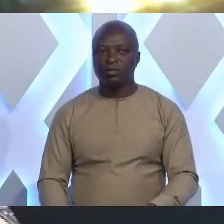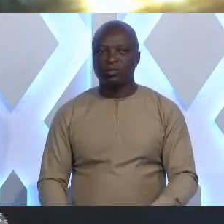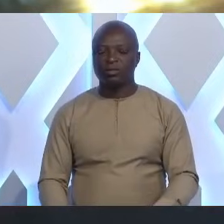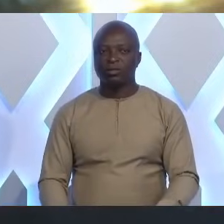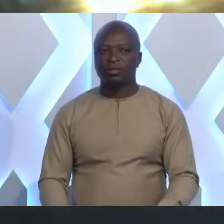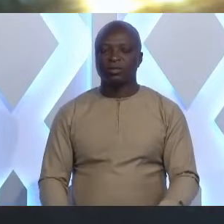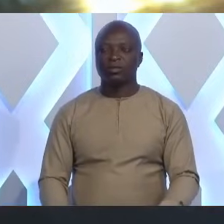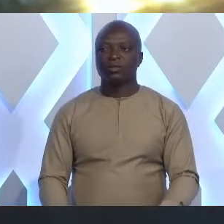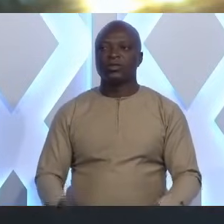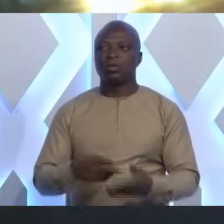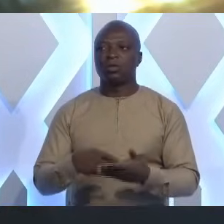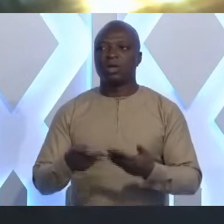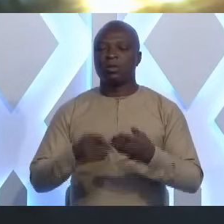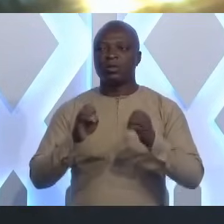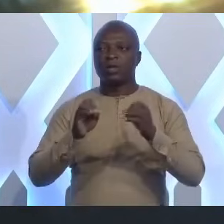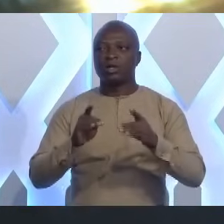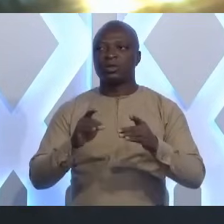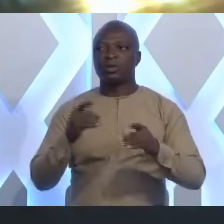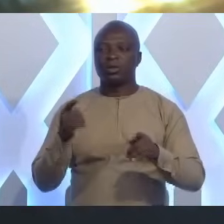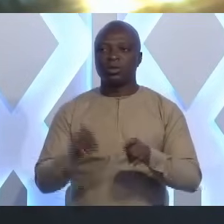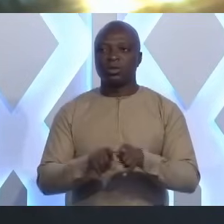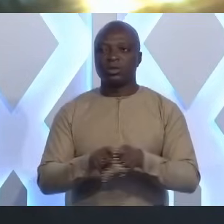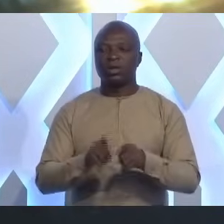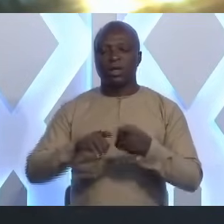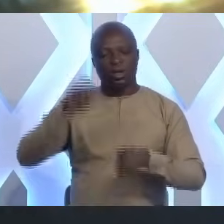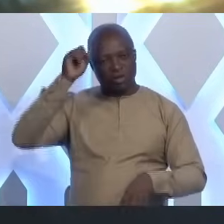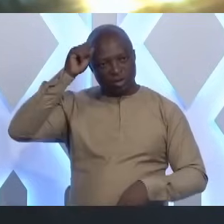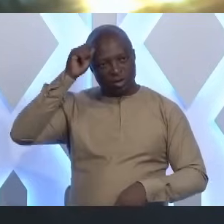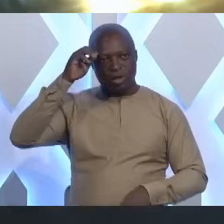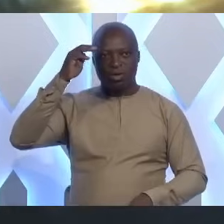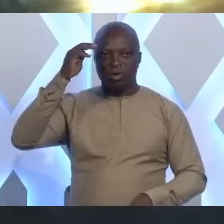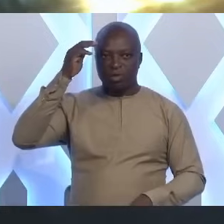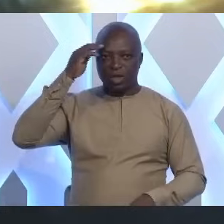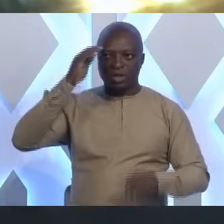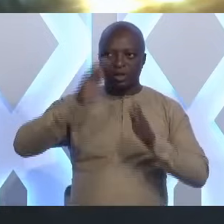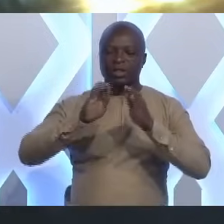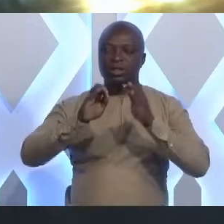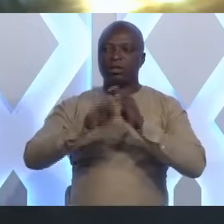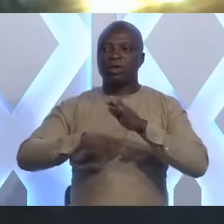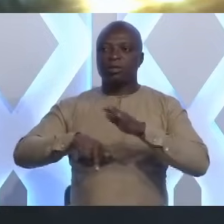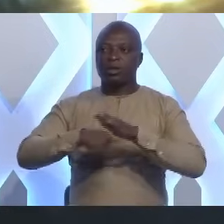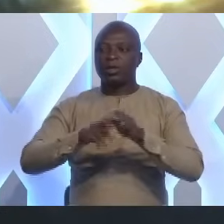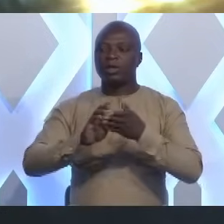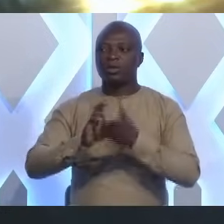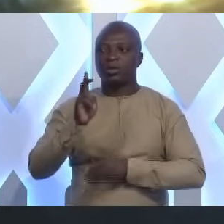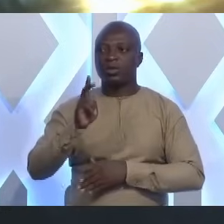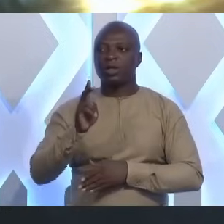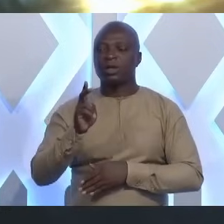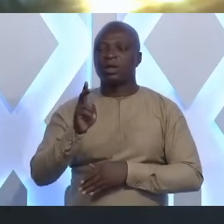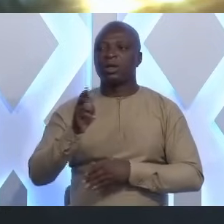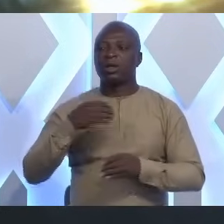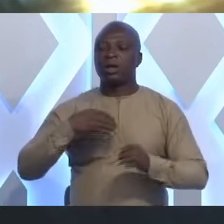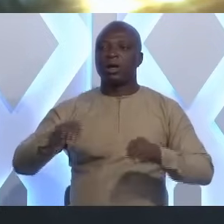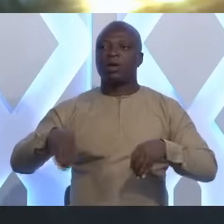Au registre éducation, toujours à Sokodé, le ministère des enseignements primaires et secondaires a